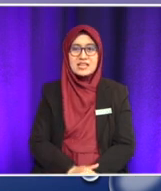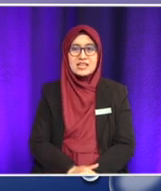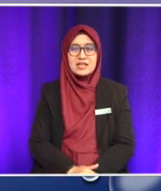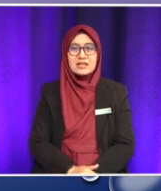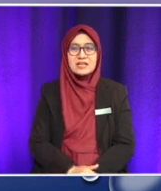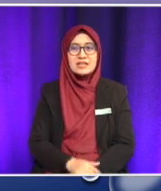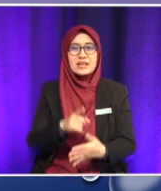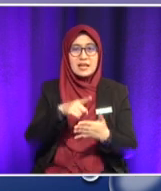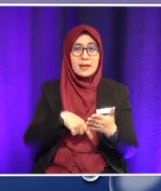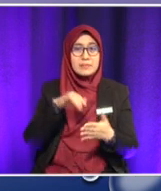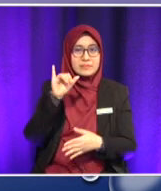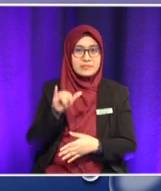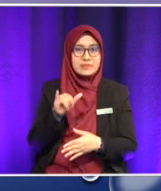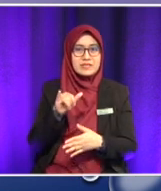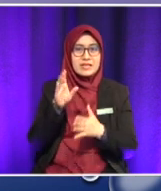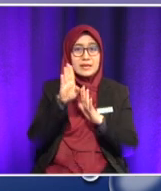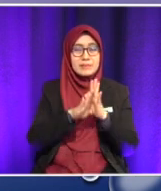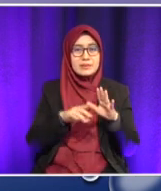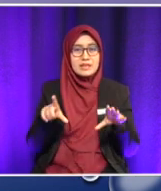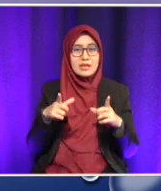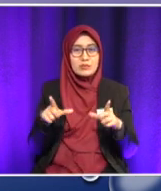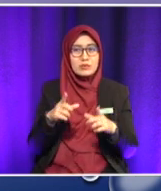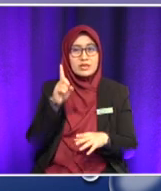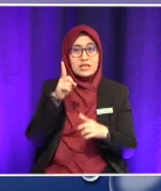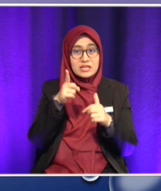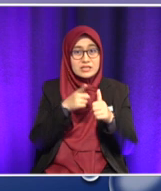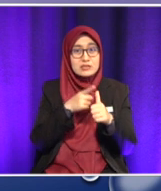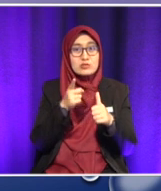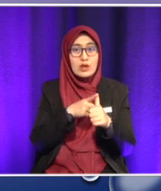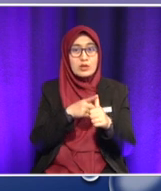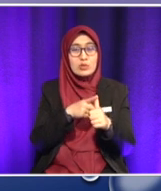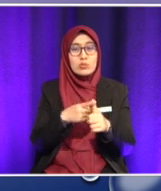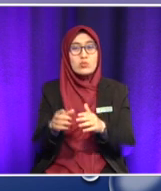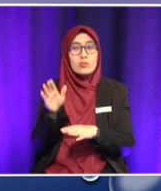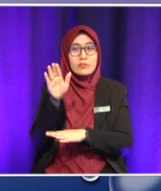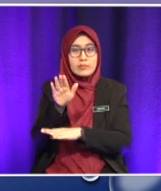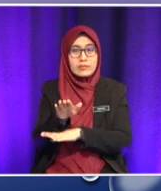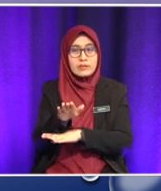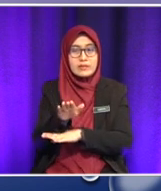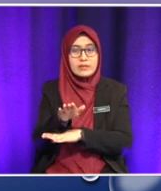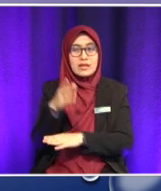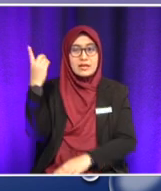Oke suatu peta dihentian bus hadapan sekolah